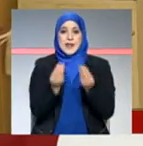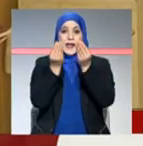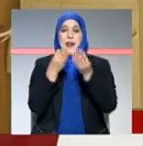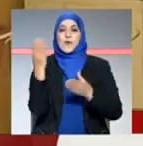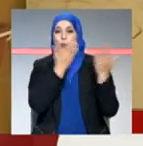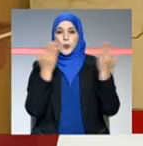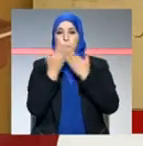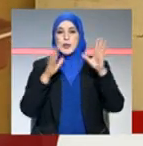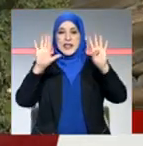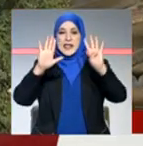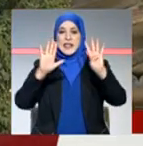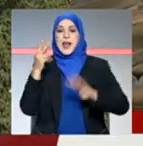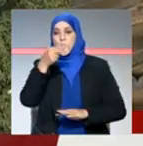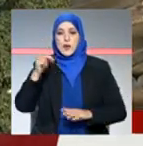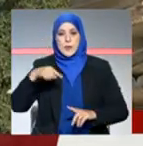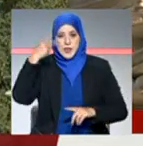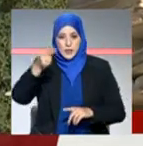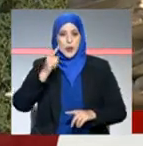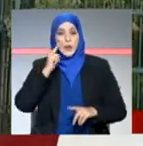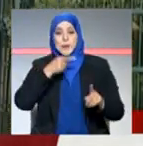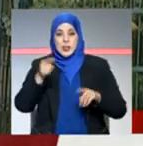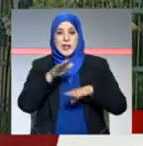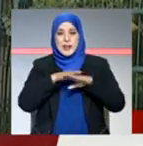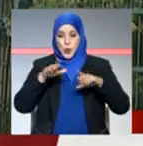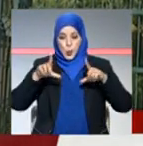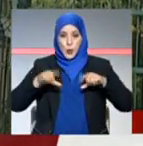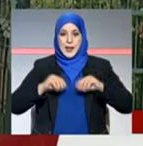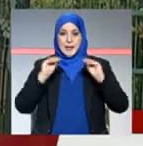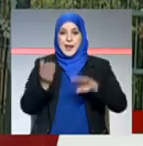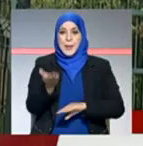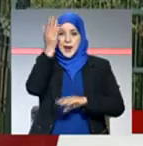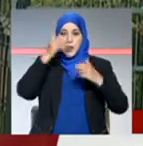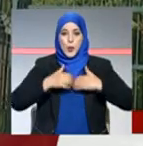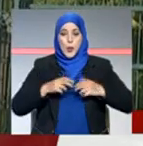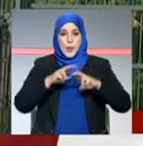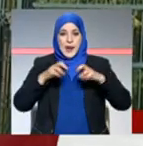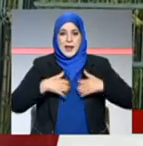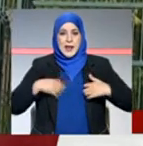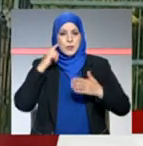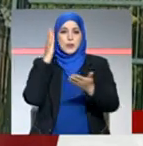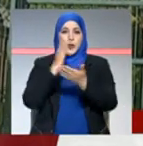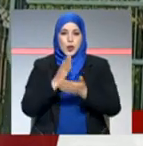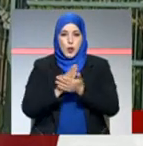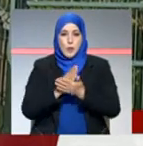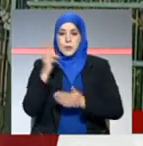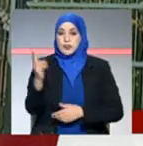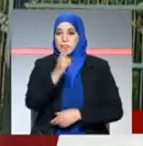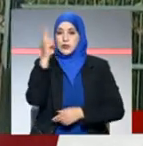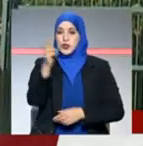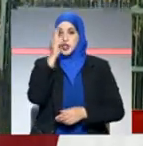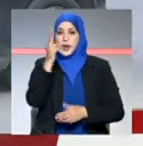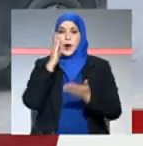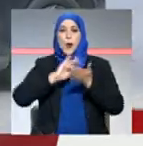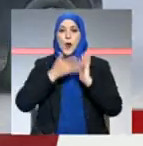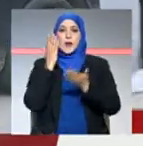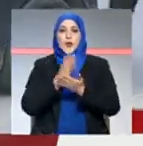9 من نوفمبر القادم. من جهتها أعلنت وزارة التعليم العالي والبحث العلمي اليوم عن تعليق الدروس الحضورية بمؤسسات